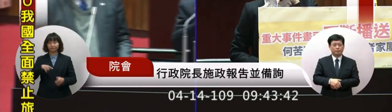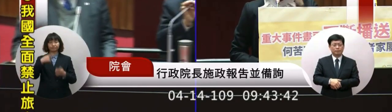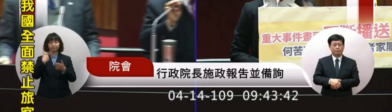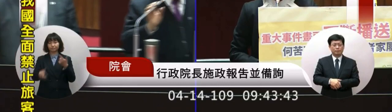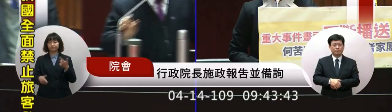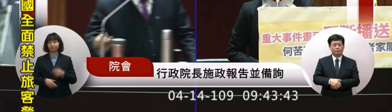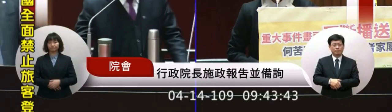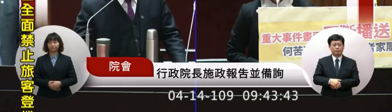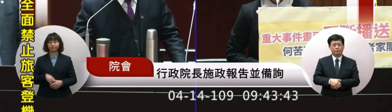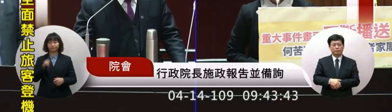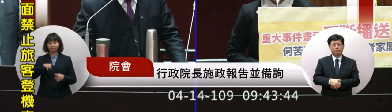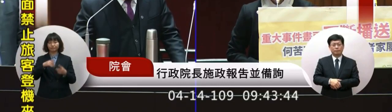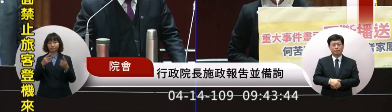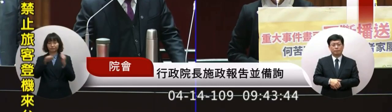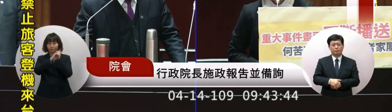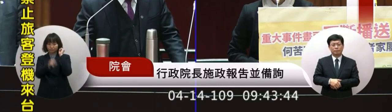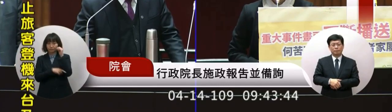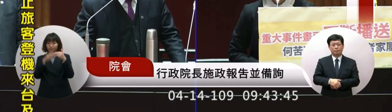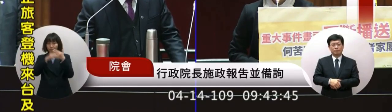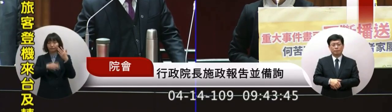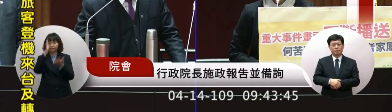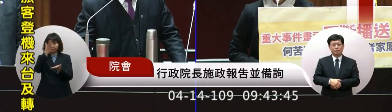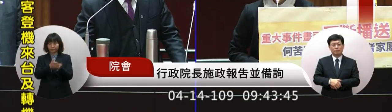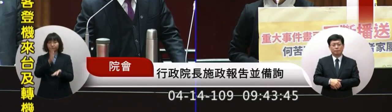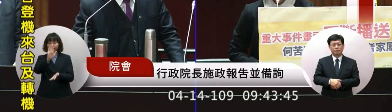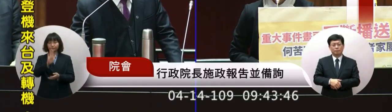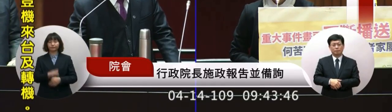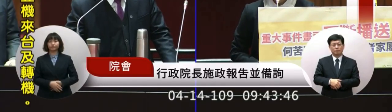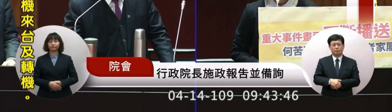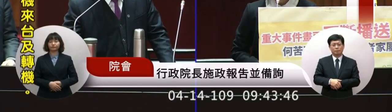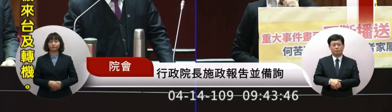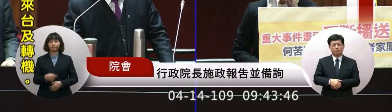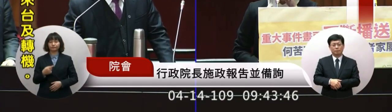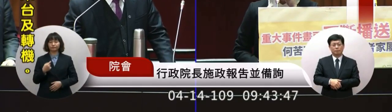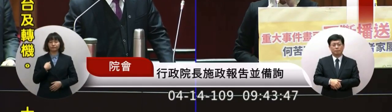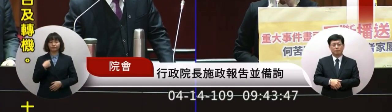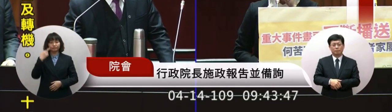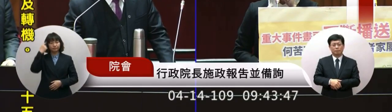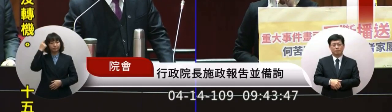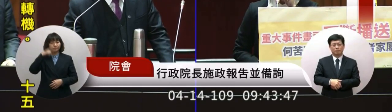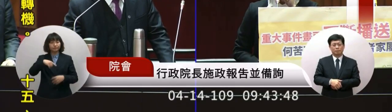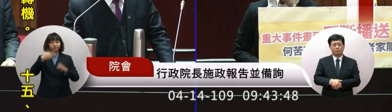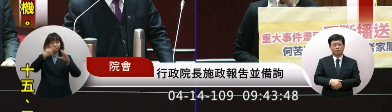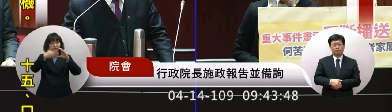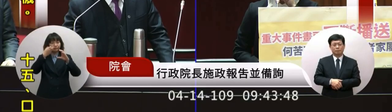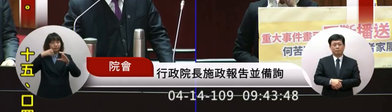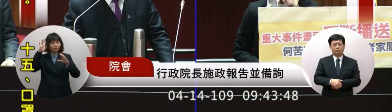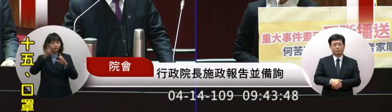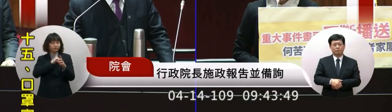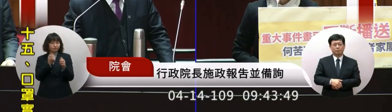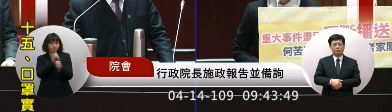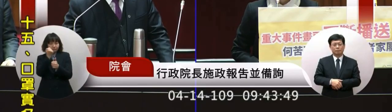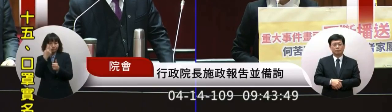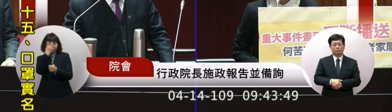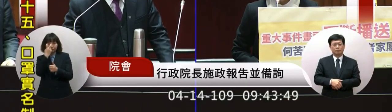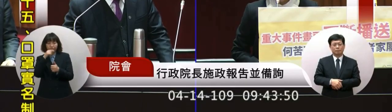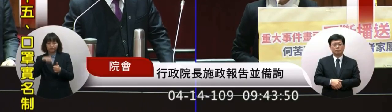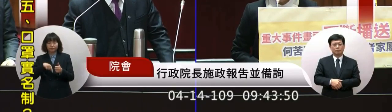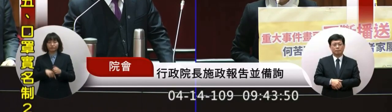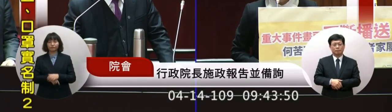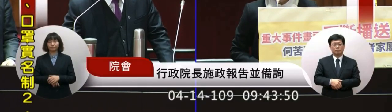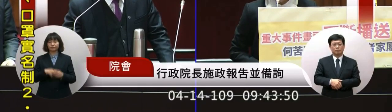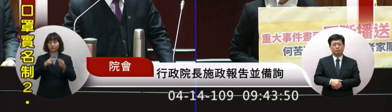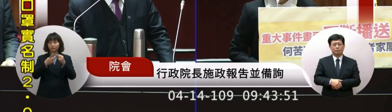不恰当，而且相关法律也有禁止。那我觉得我们的媒体自律以及这